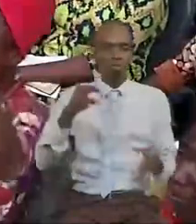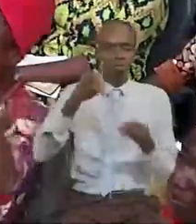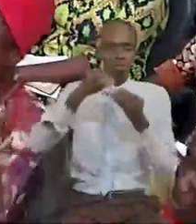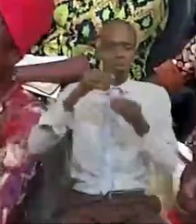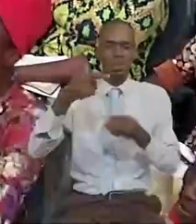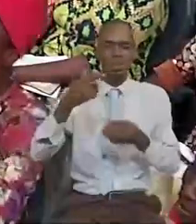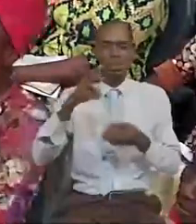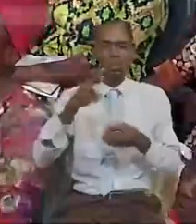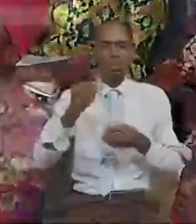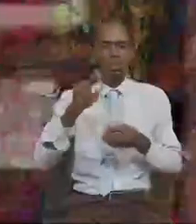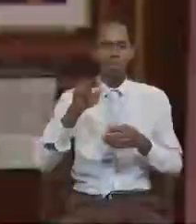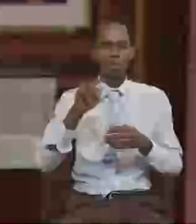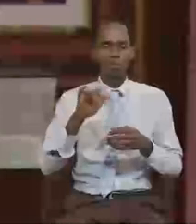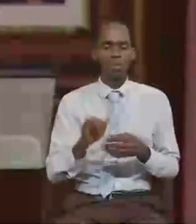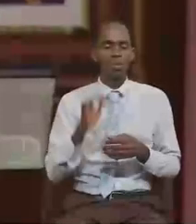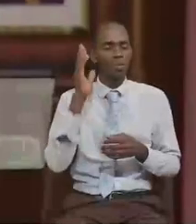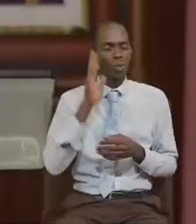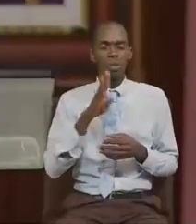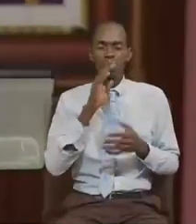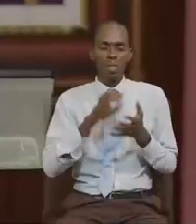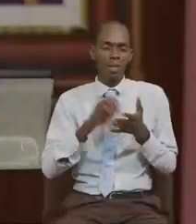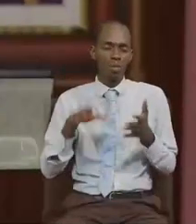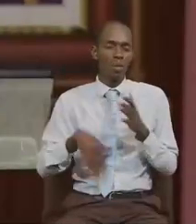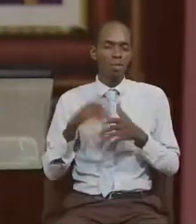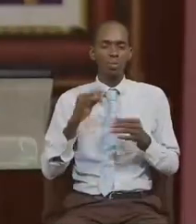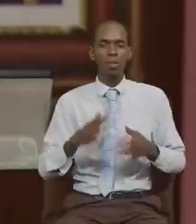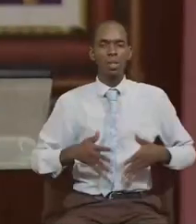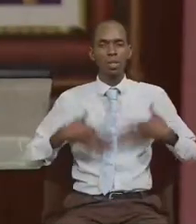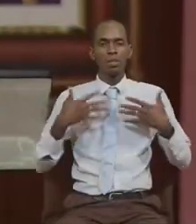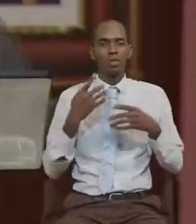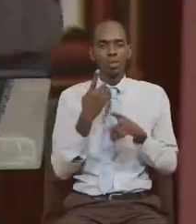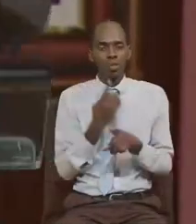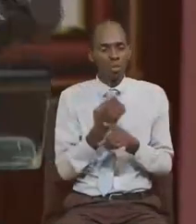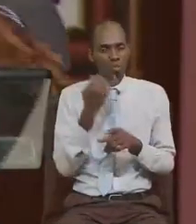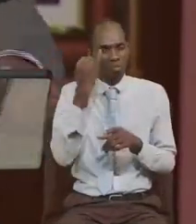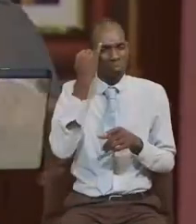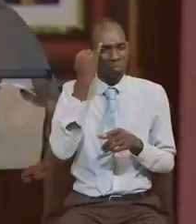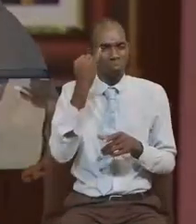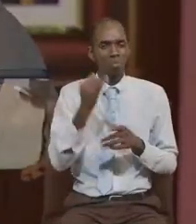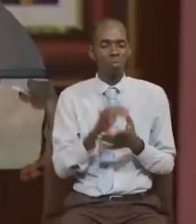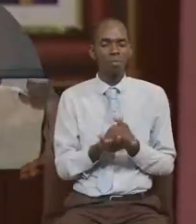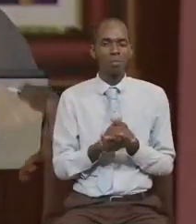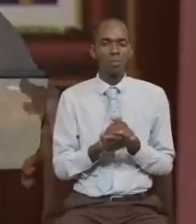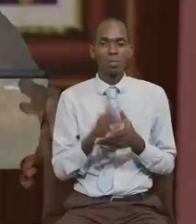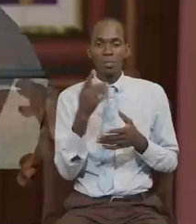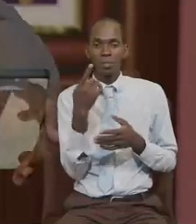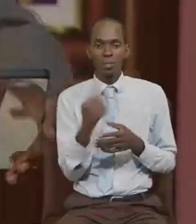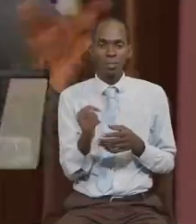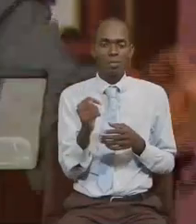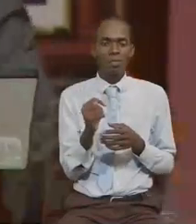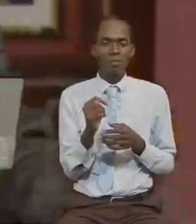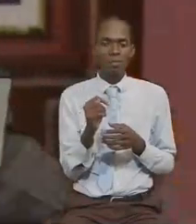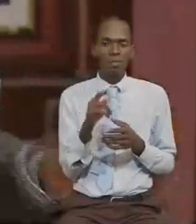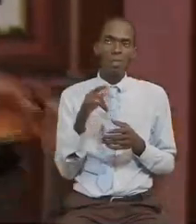Imagine l'avion qui prend l'envol plus haut, qui va au-delà de l'aigle.